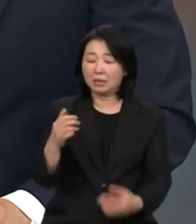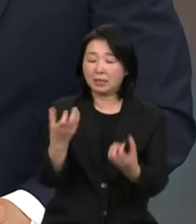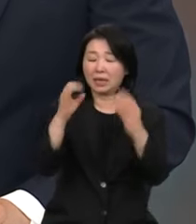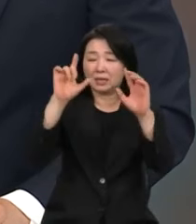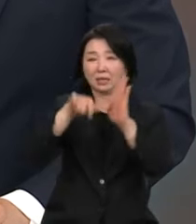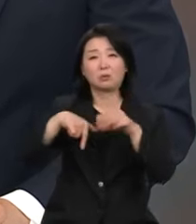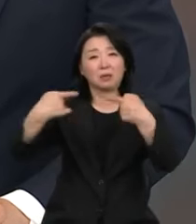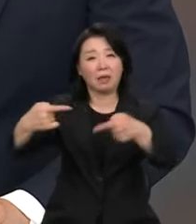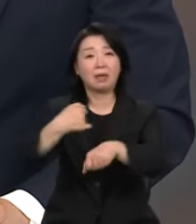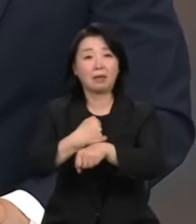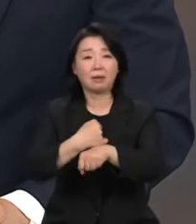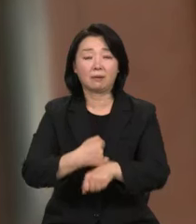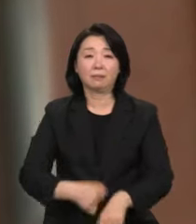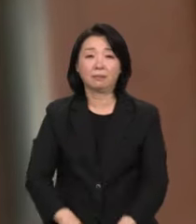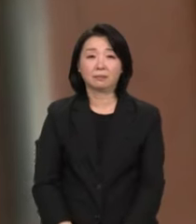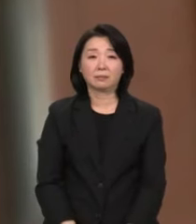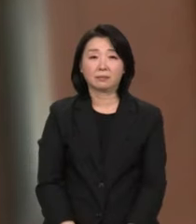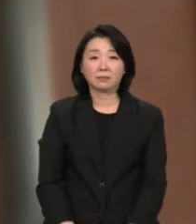강나현 기자입니다.